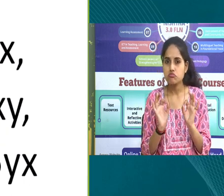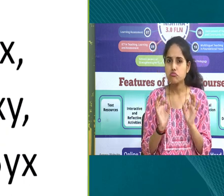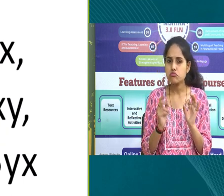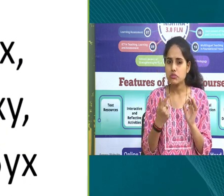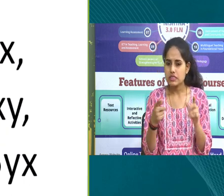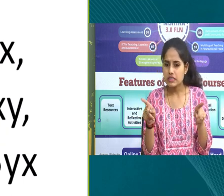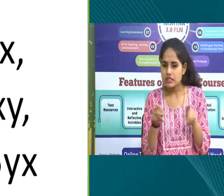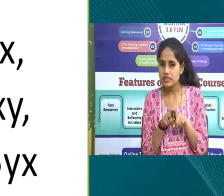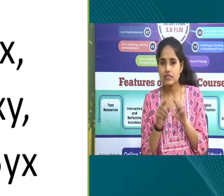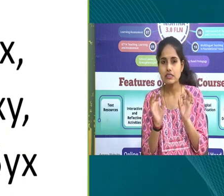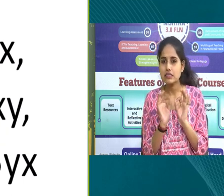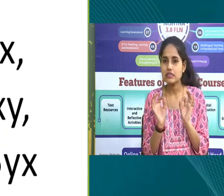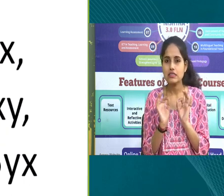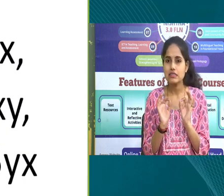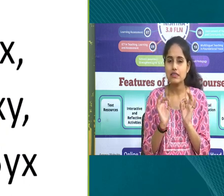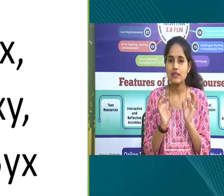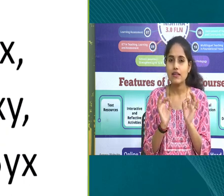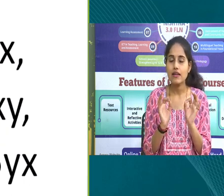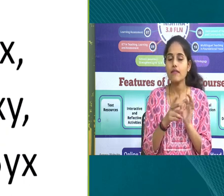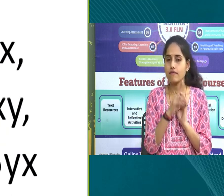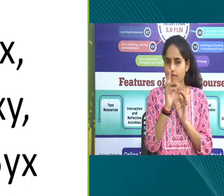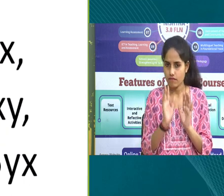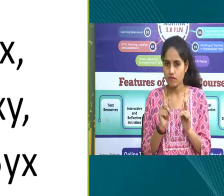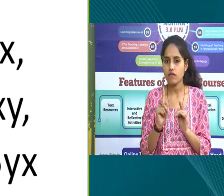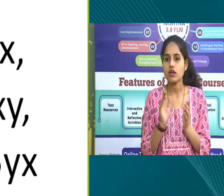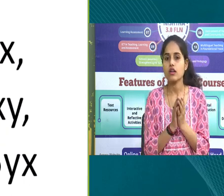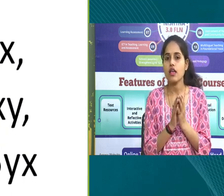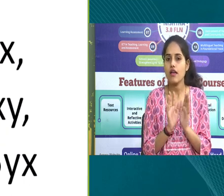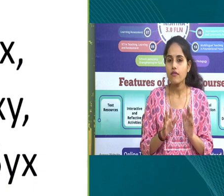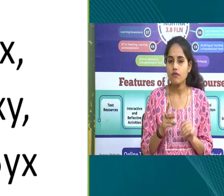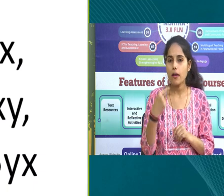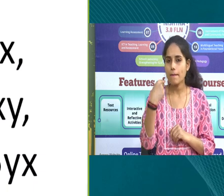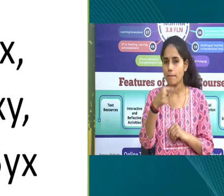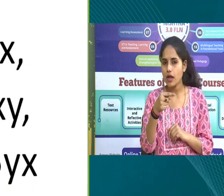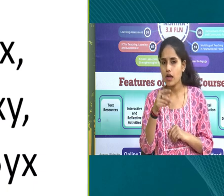नहीं है हमारे पास एक और है